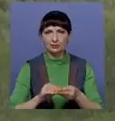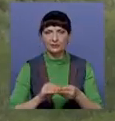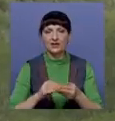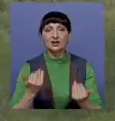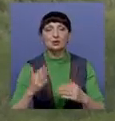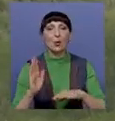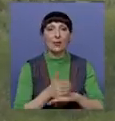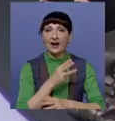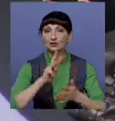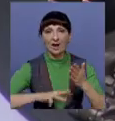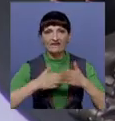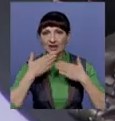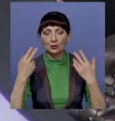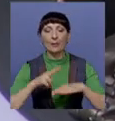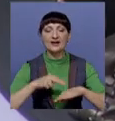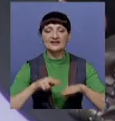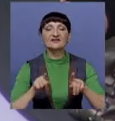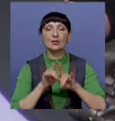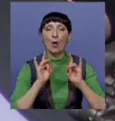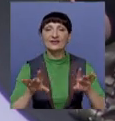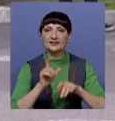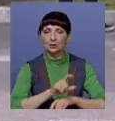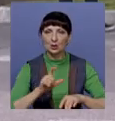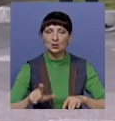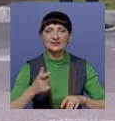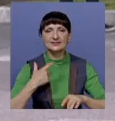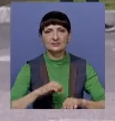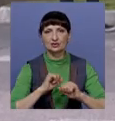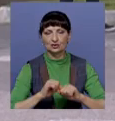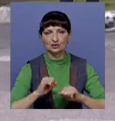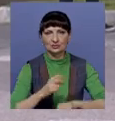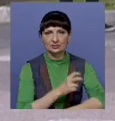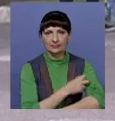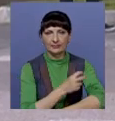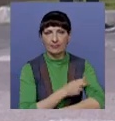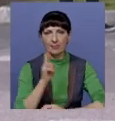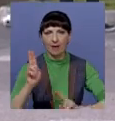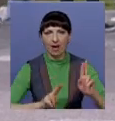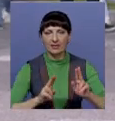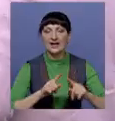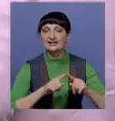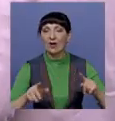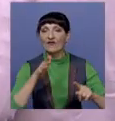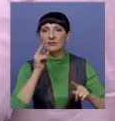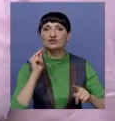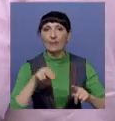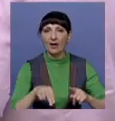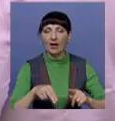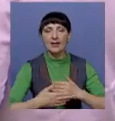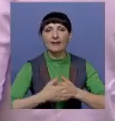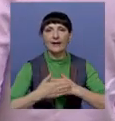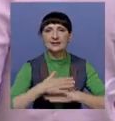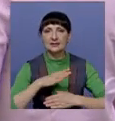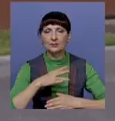сейчас и убрали штрафные санкции, полицейские разъясняют горожанам о санитарно-эпидемиологических правилах. Всего в период режима ЧП к ответственности